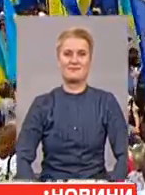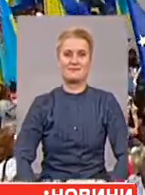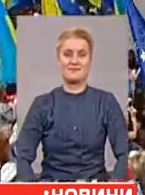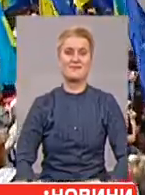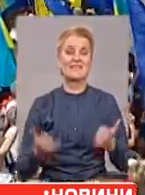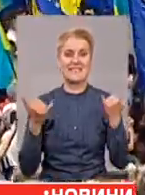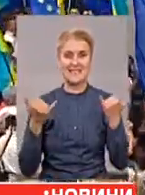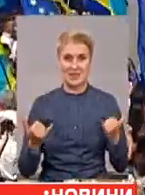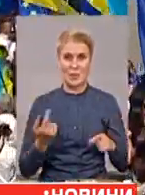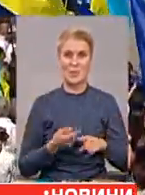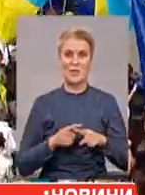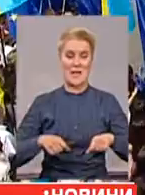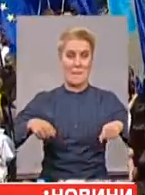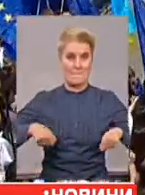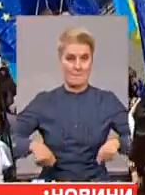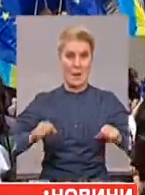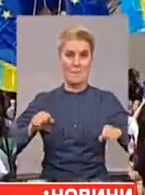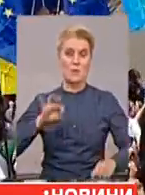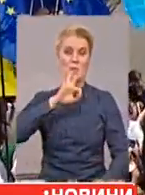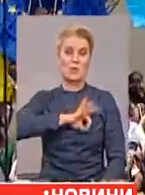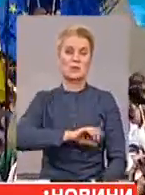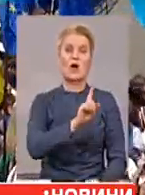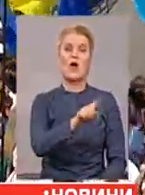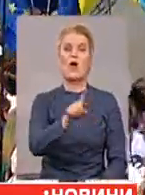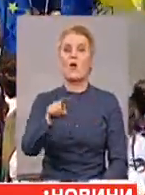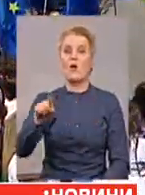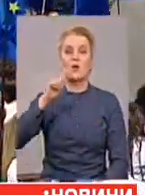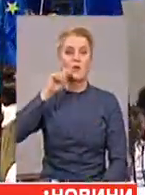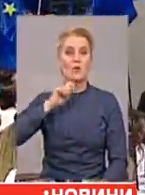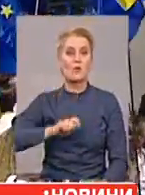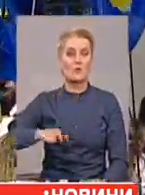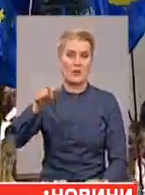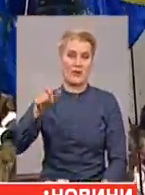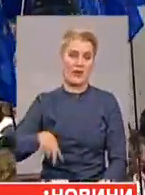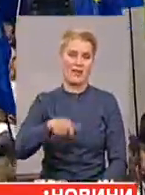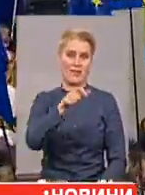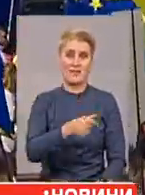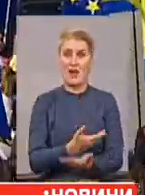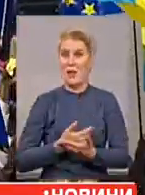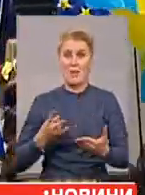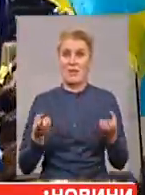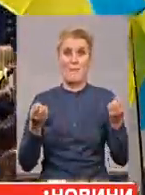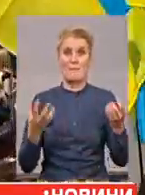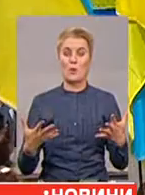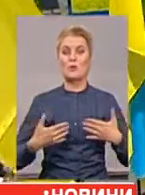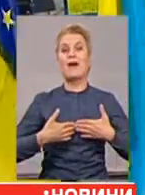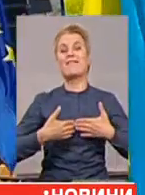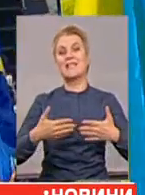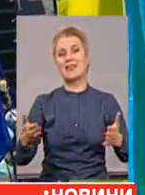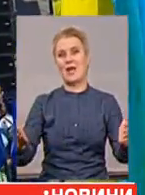І сьогодні цим правом може скористатися кожен українець. Бо ми не просто відкриваємо